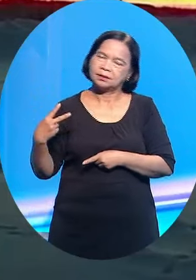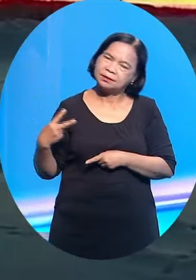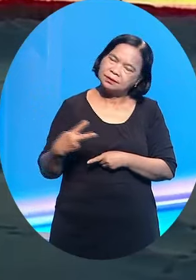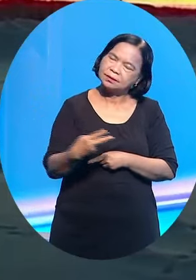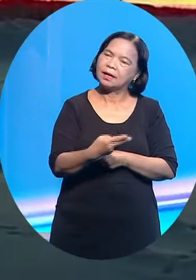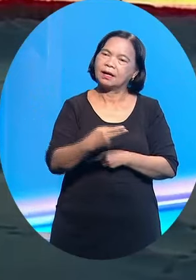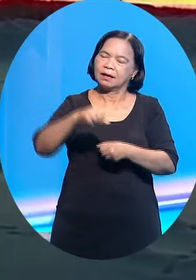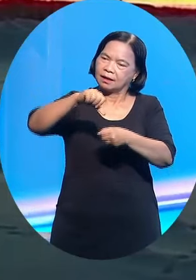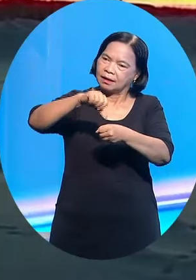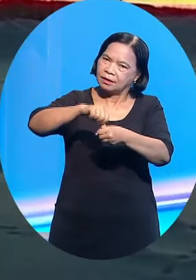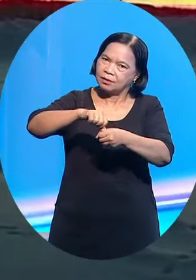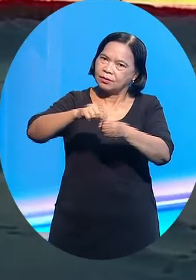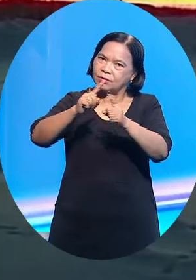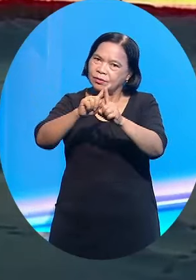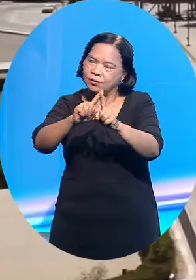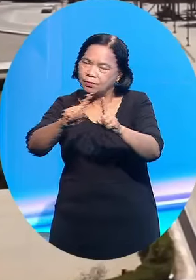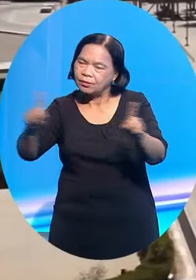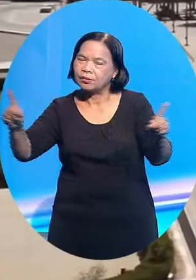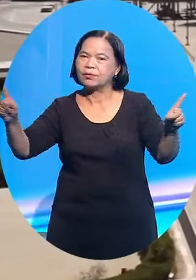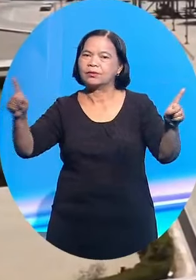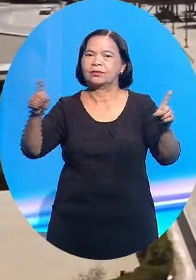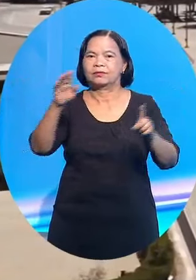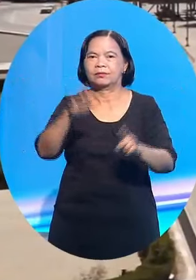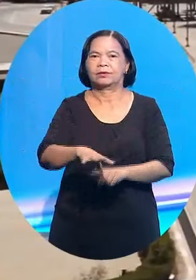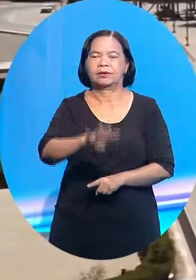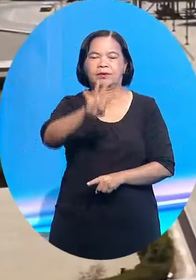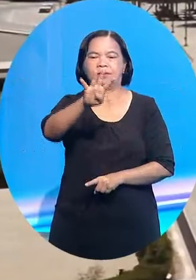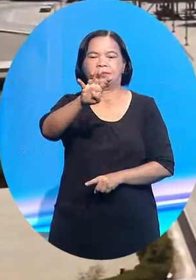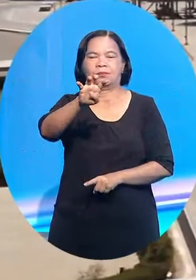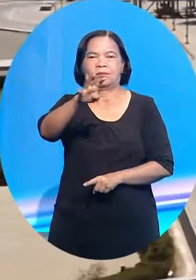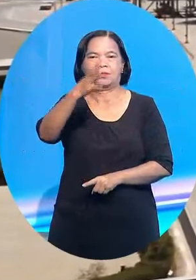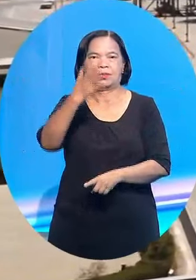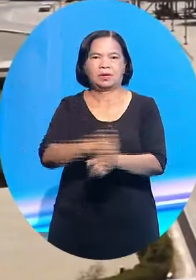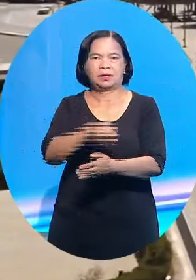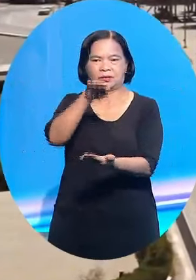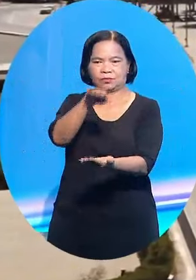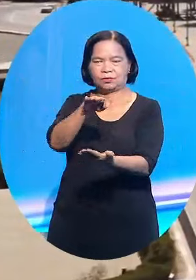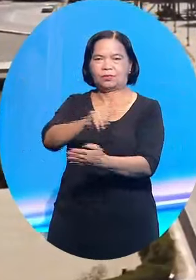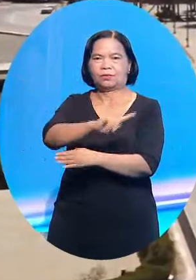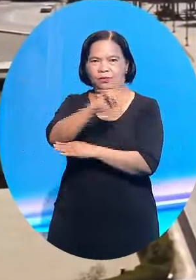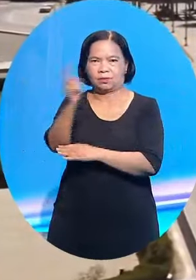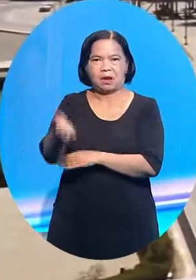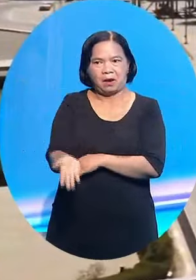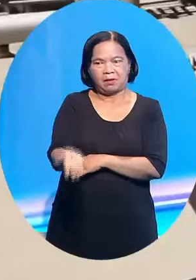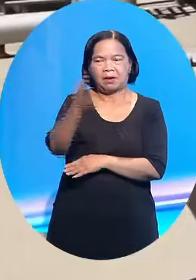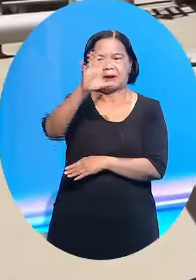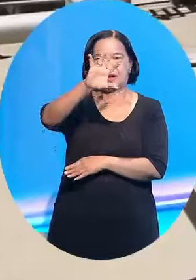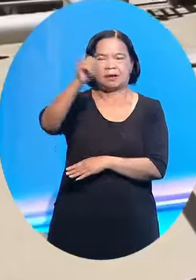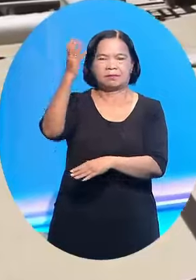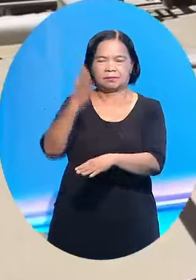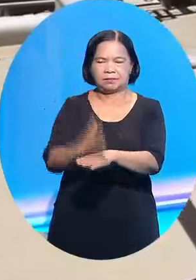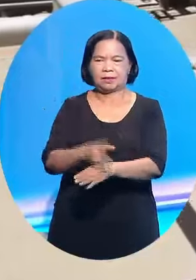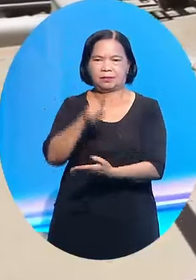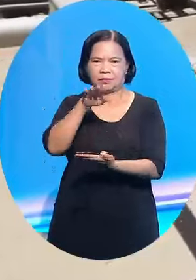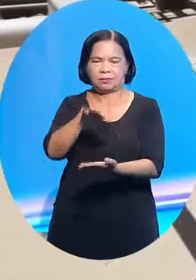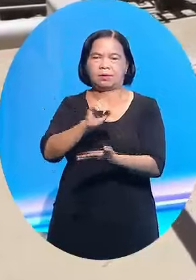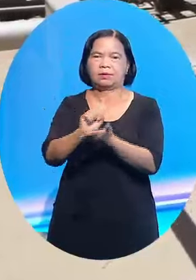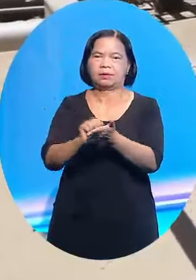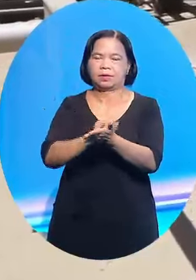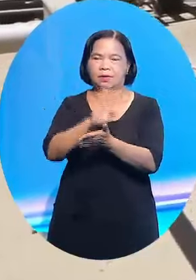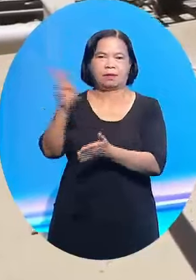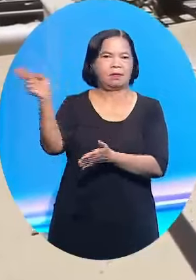dầu mỏ ở nhiều mức khác nhau, với mức thấp nhất là 40.000 thùng một ngày, mức cao nhất là 500.000 thùng một ngày kể từ tháng 5